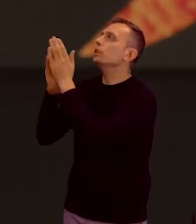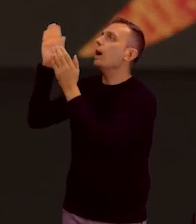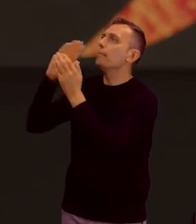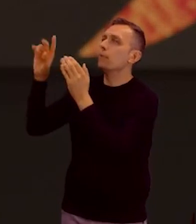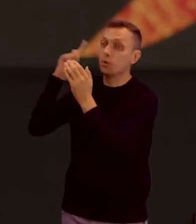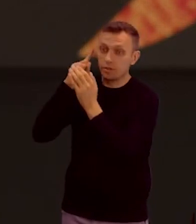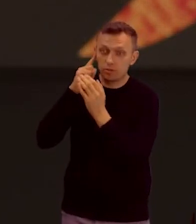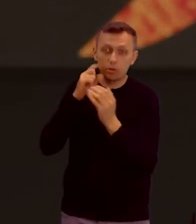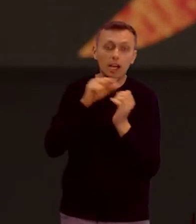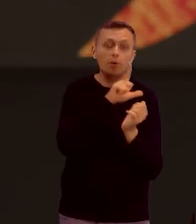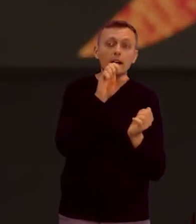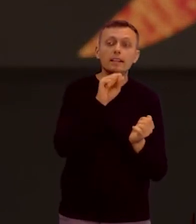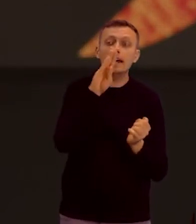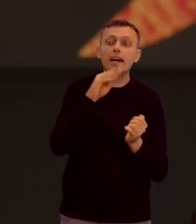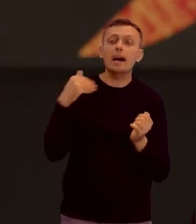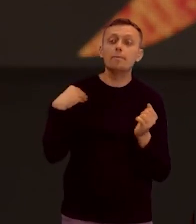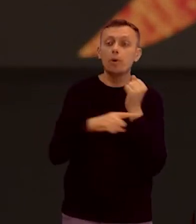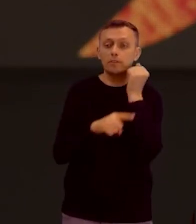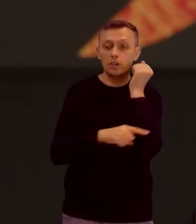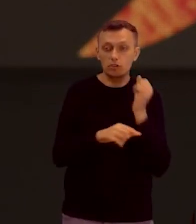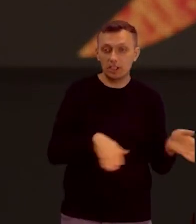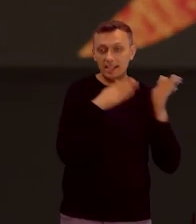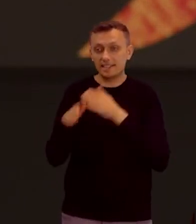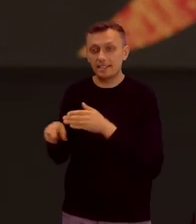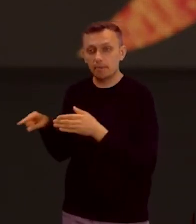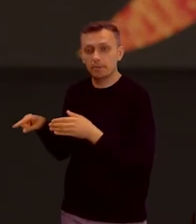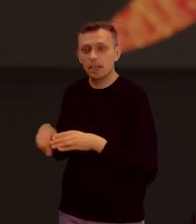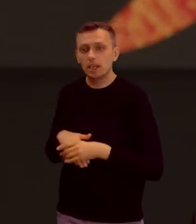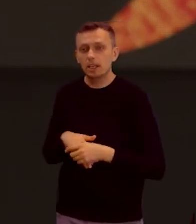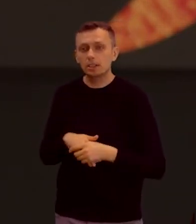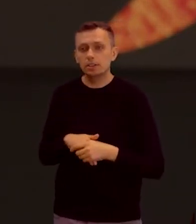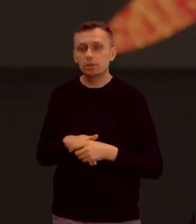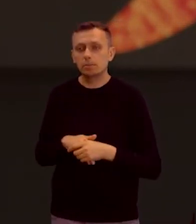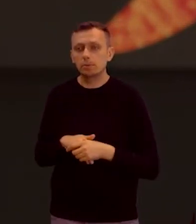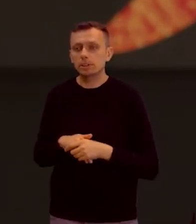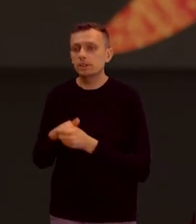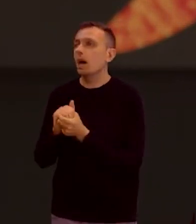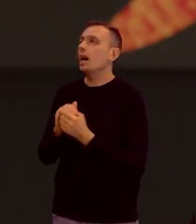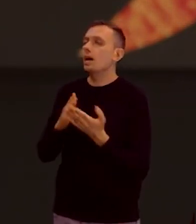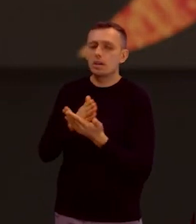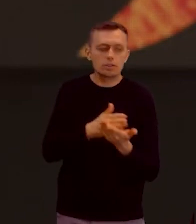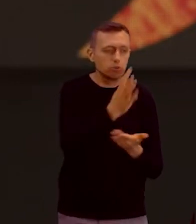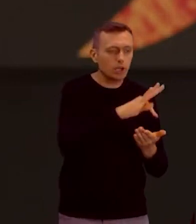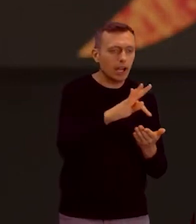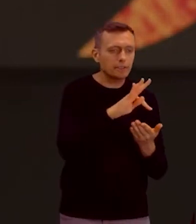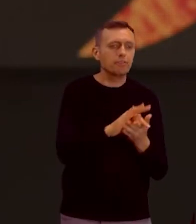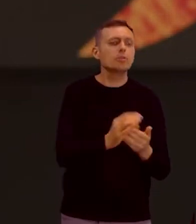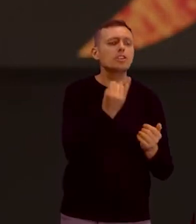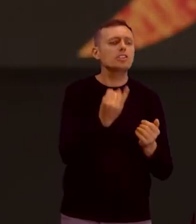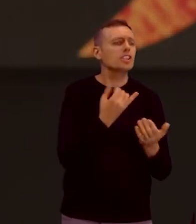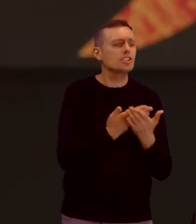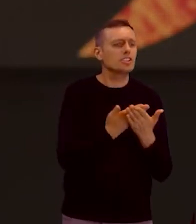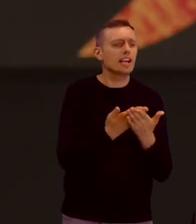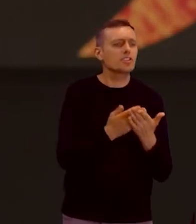Bóg łaskawie dał Twojemu słudze. Lub jeszcze inny patriarcha Józef powiedział: synowie, których dał